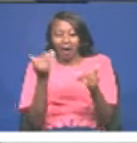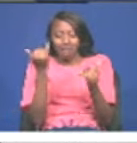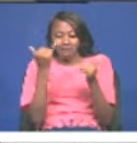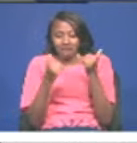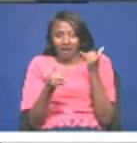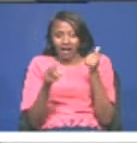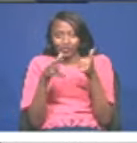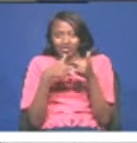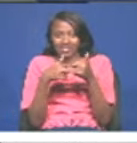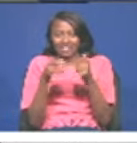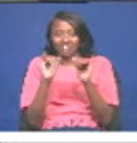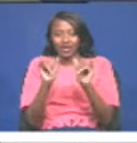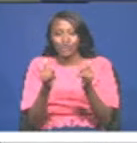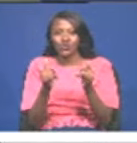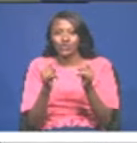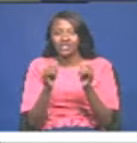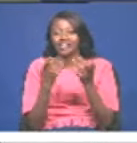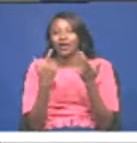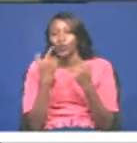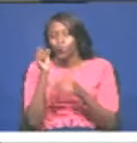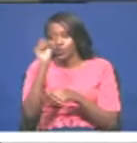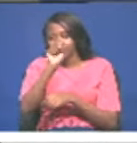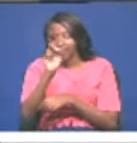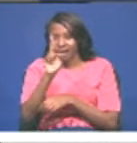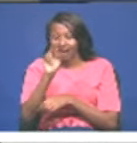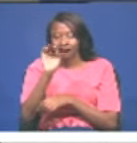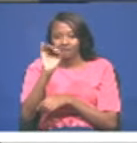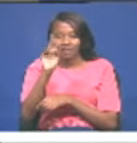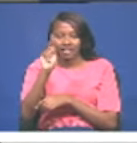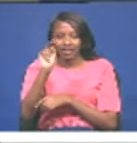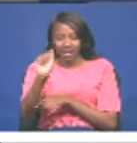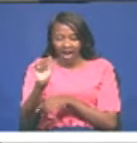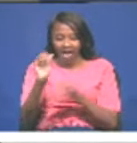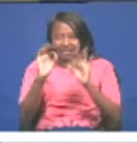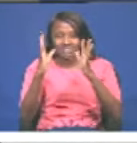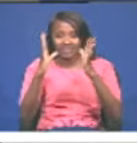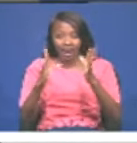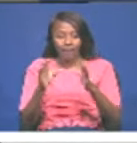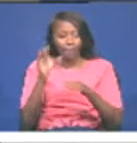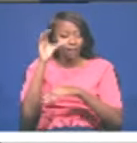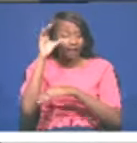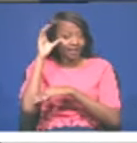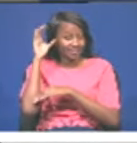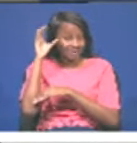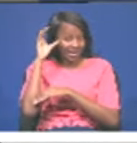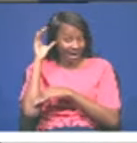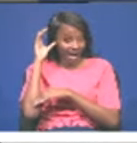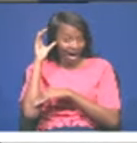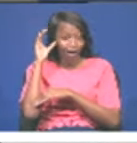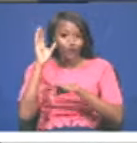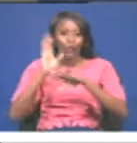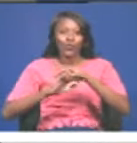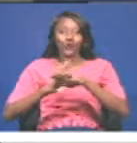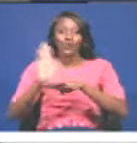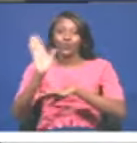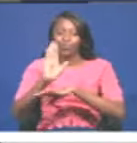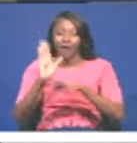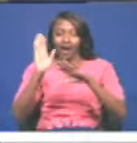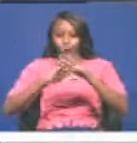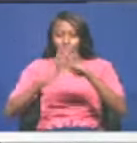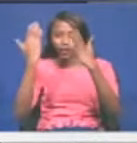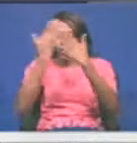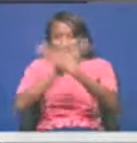1 hii leo. Nimekuwa msomaji wako Sarafina Robi, mwenzangu wa ishara amekuwa ni Caroline Njoroge, na kuaga kuwa na usiku mwanana.